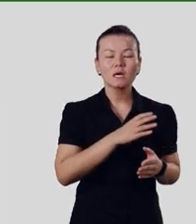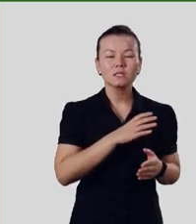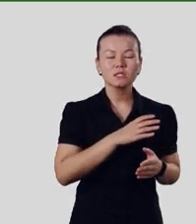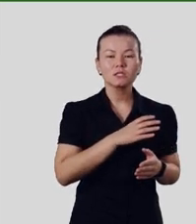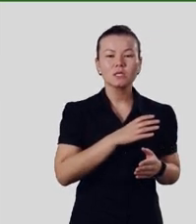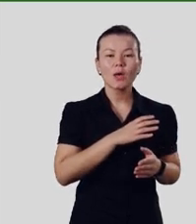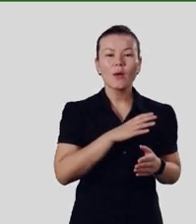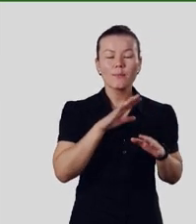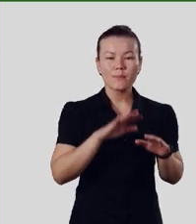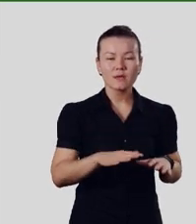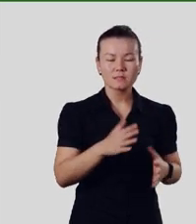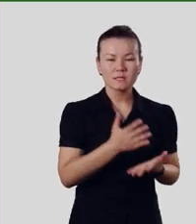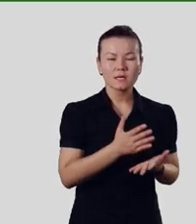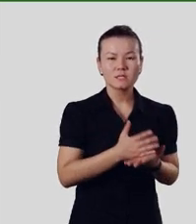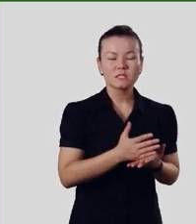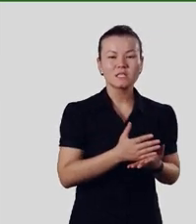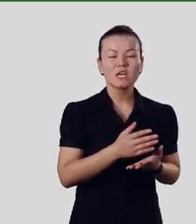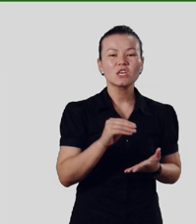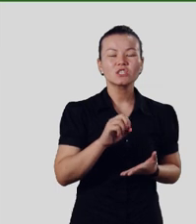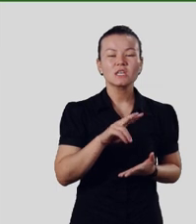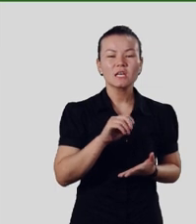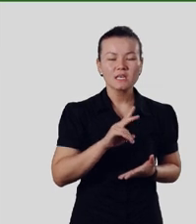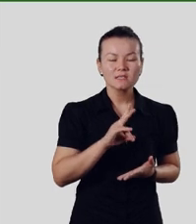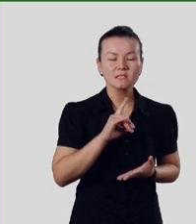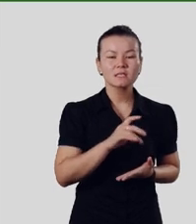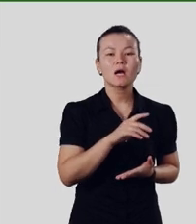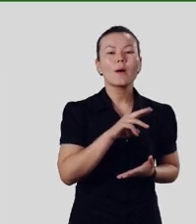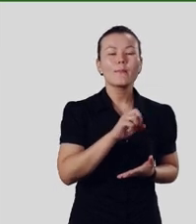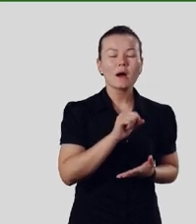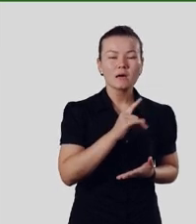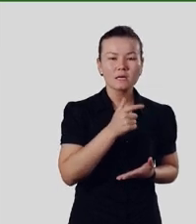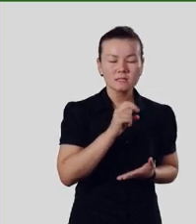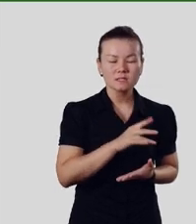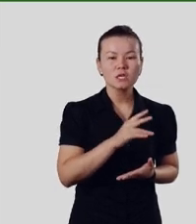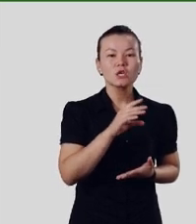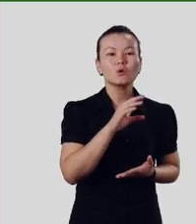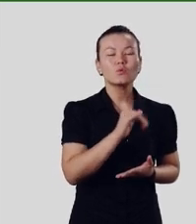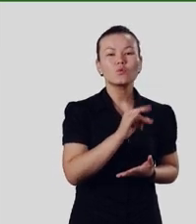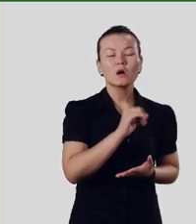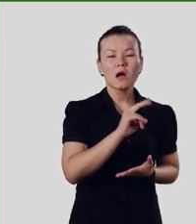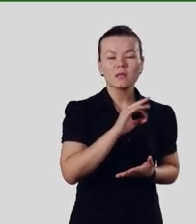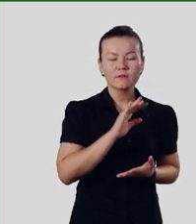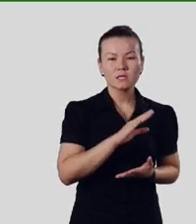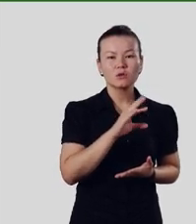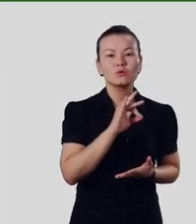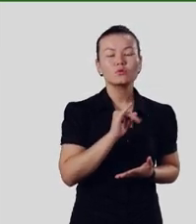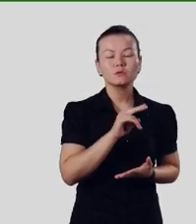богатейшие месторождения железных, марганцевых и урановых руд.